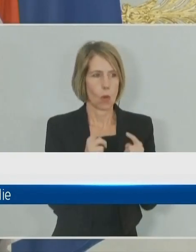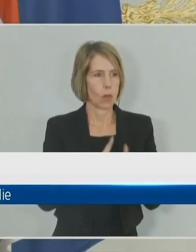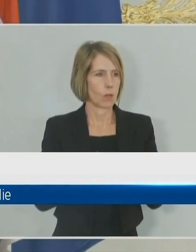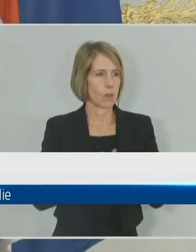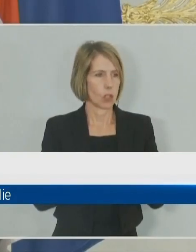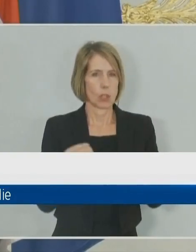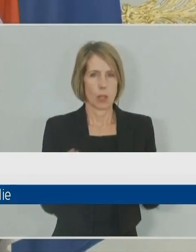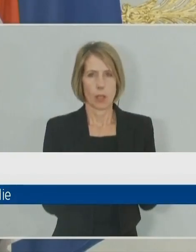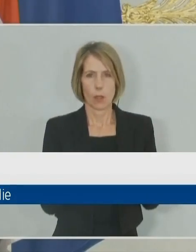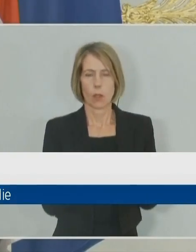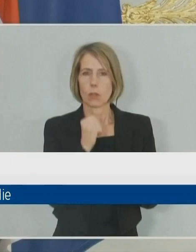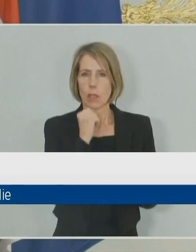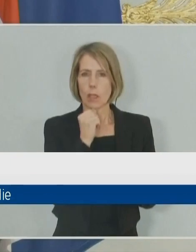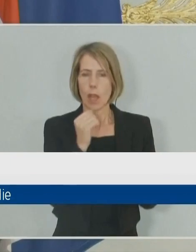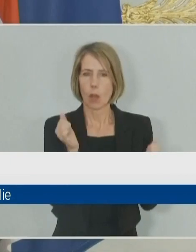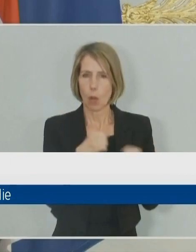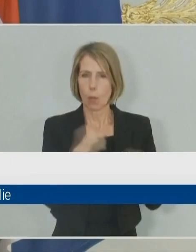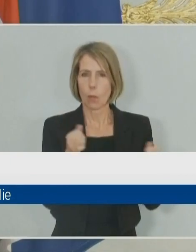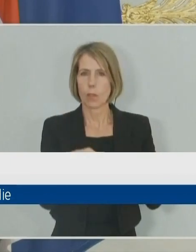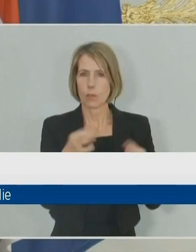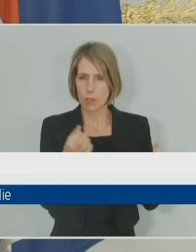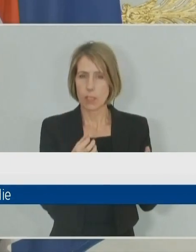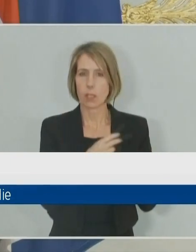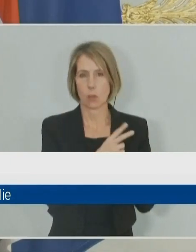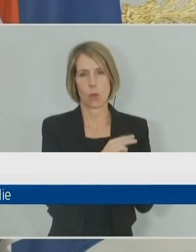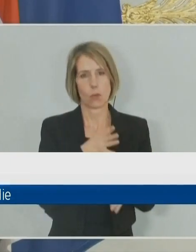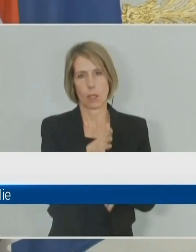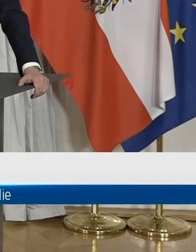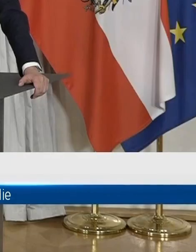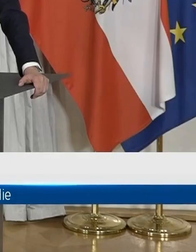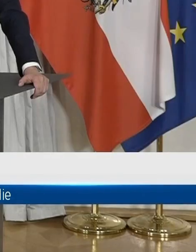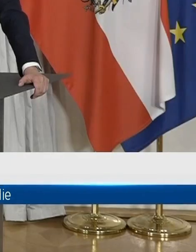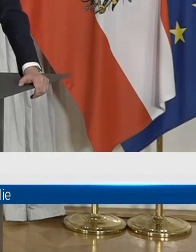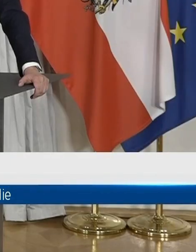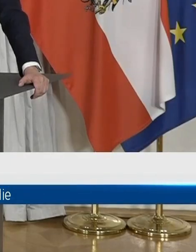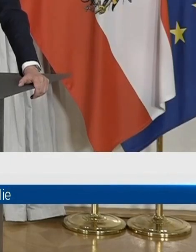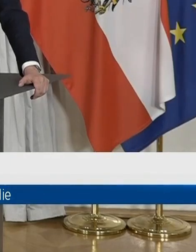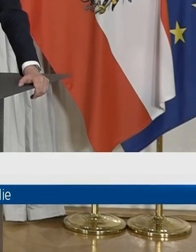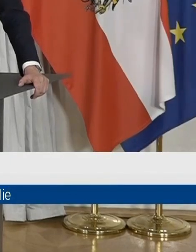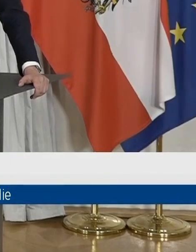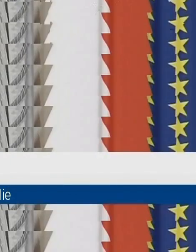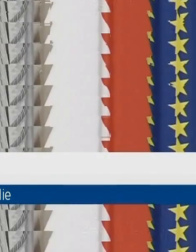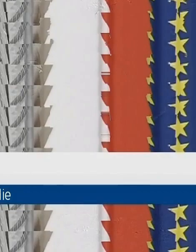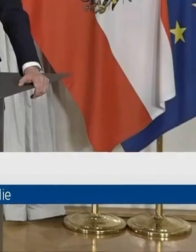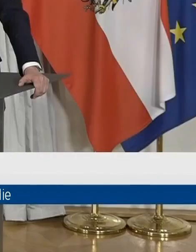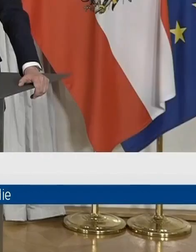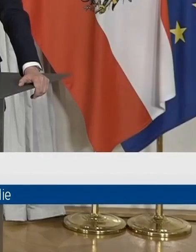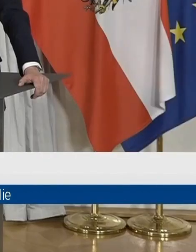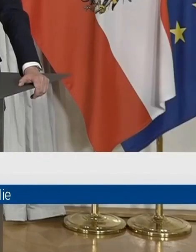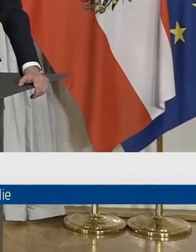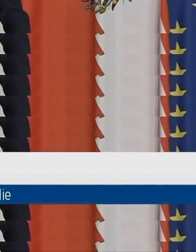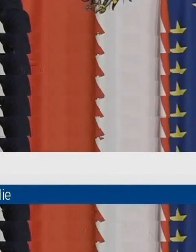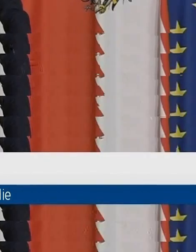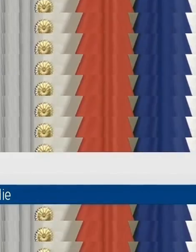sepse vetëm paqja, siguria, prosperiteti mund të sigurohen vetëm kur bëhemi bashkë, kur veprojmë